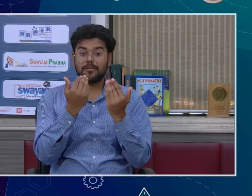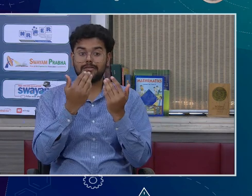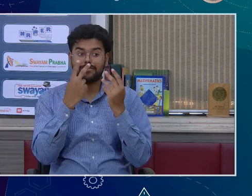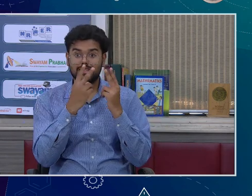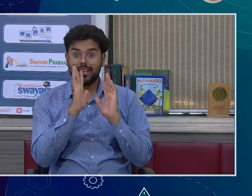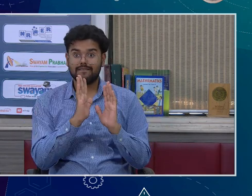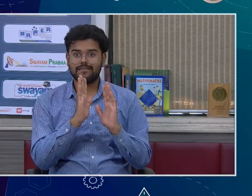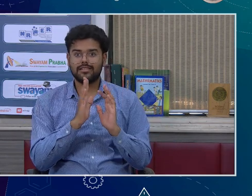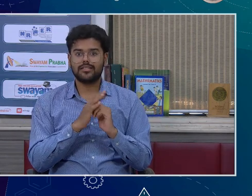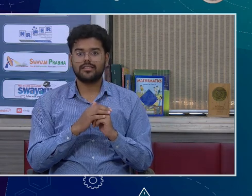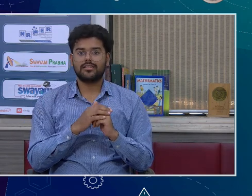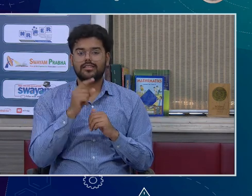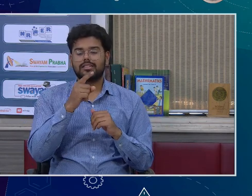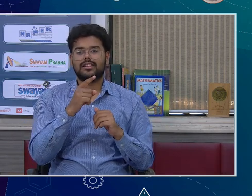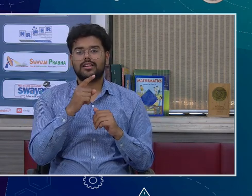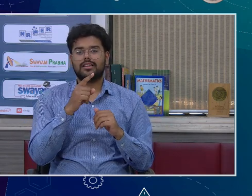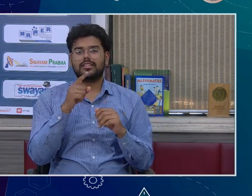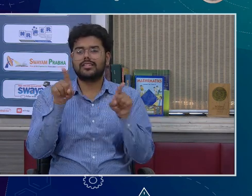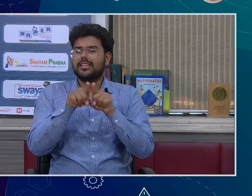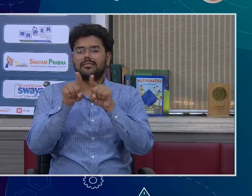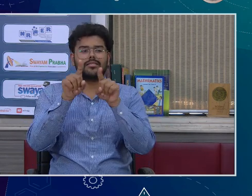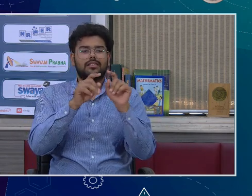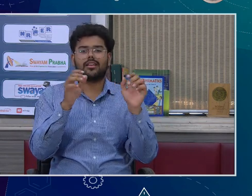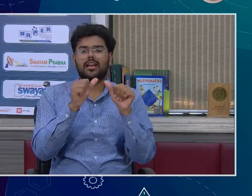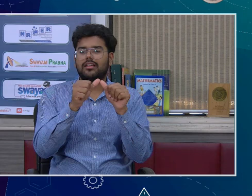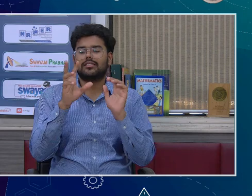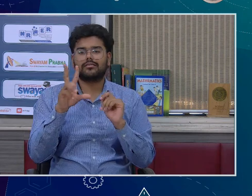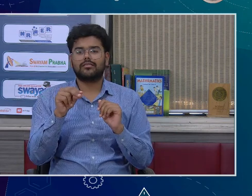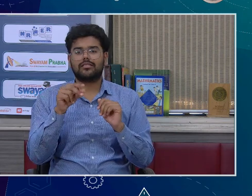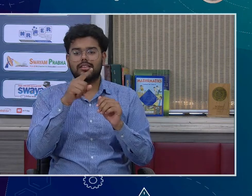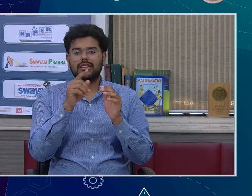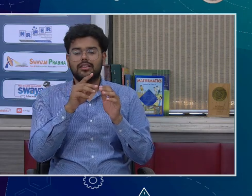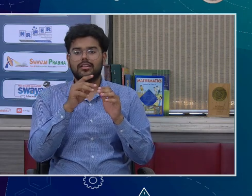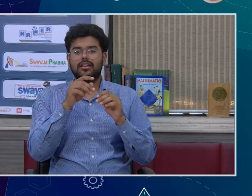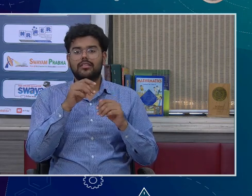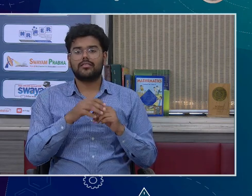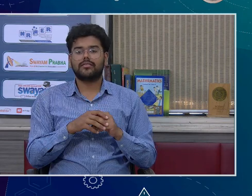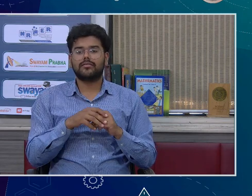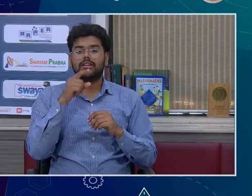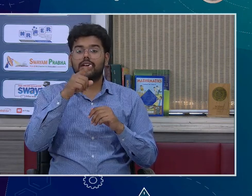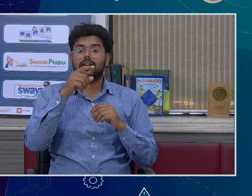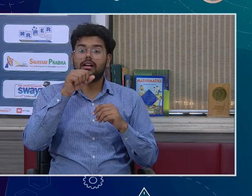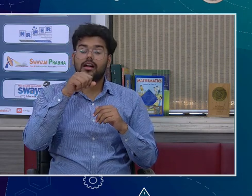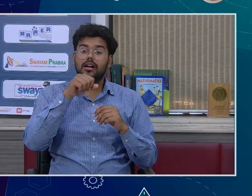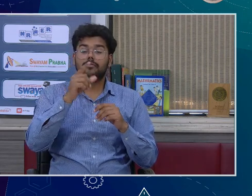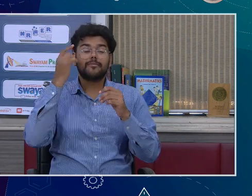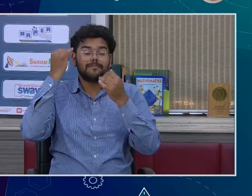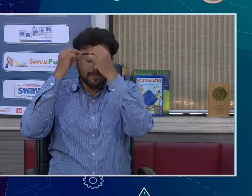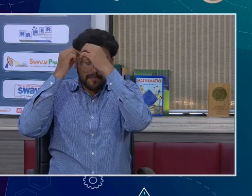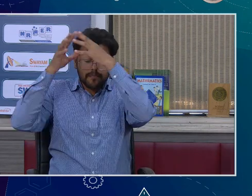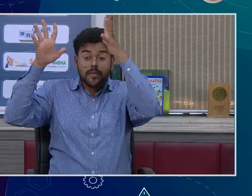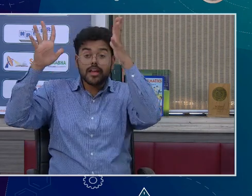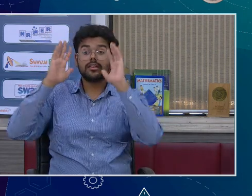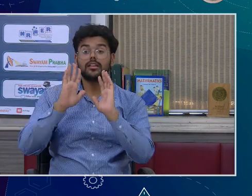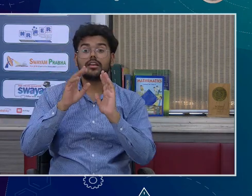Yeah, so there is no definite answer. Mm-hmm. Or a book में ही limited नहीं है. आप mm. आपकी imagine कर सकते हो कि right.